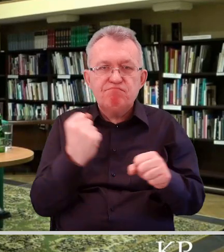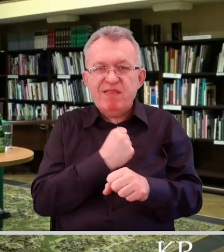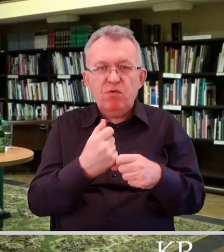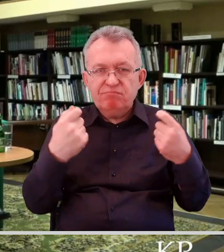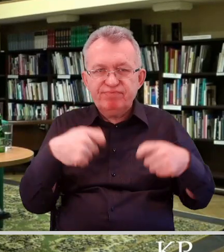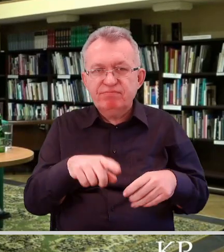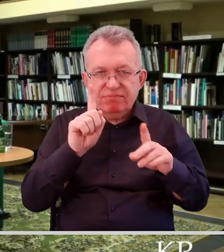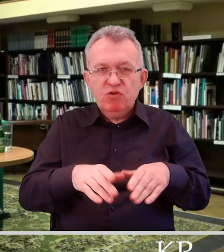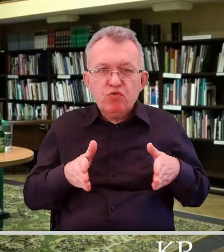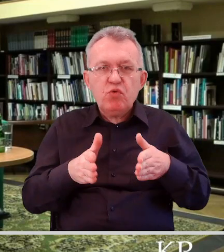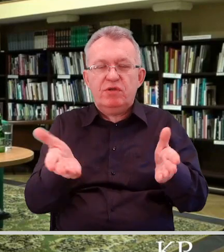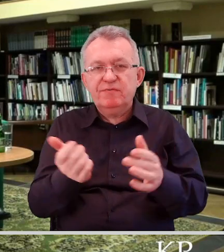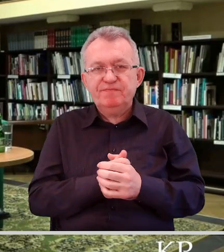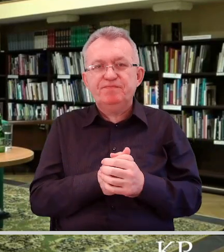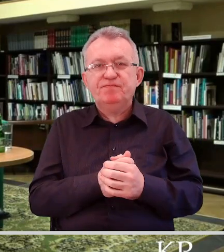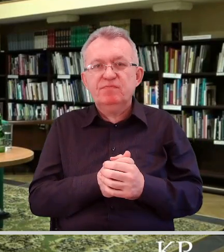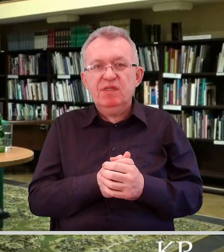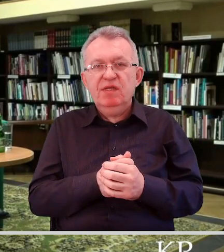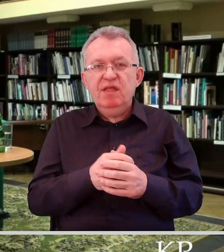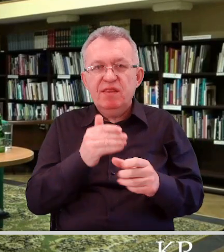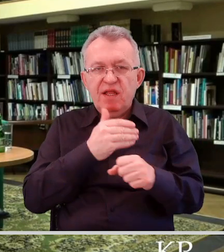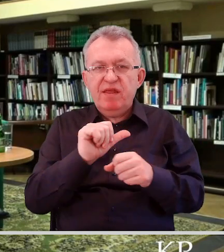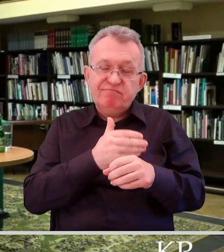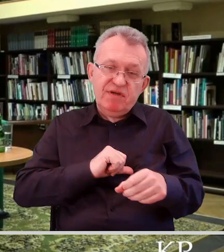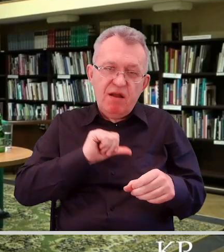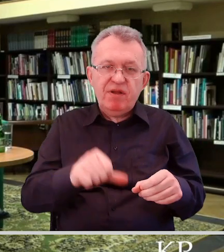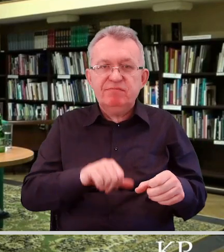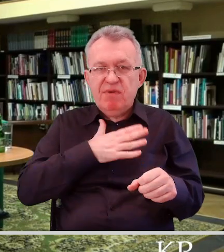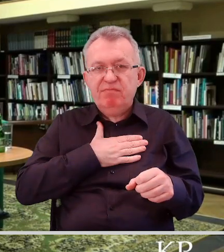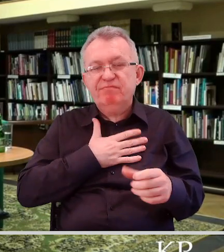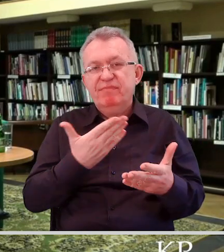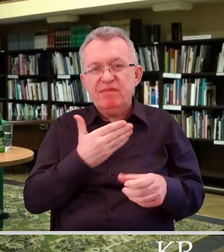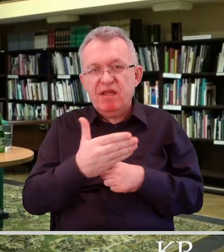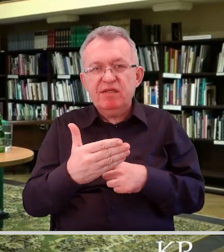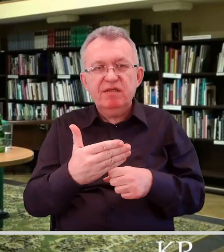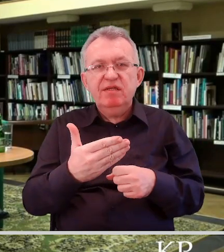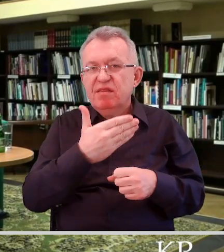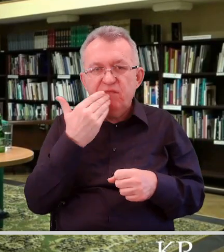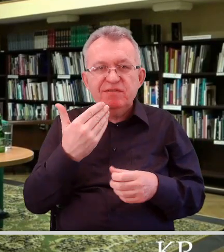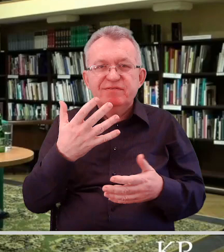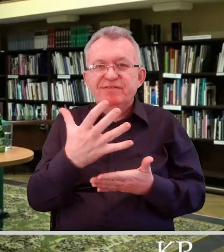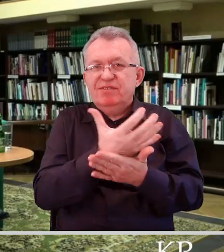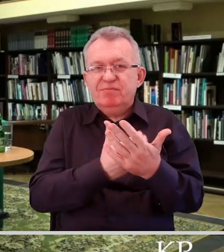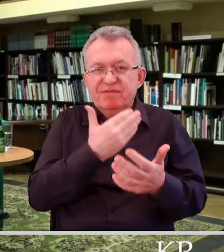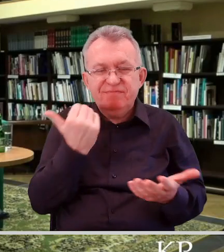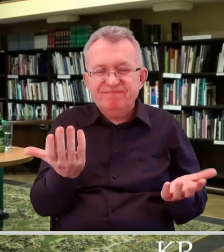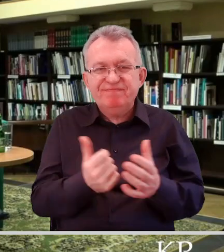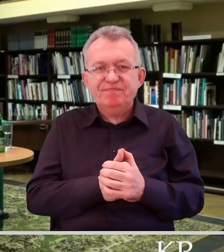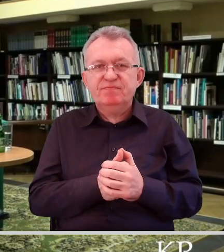trzymania się jednej drogi. No ale nadal jesteśmy w kapitalizmie, także to nie daje profitów zbyt wiele.